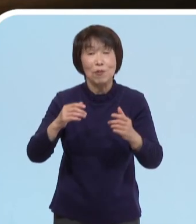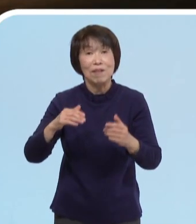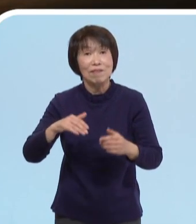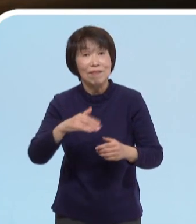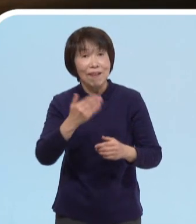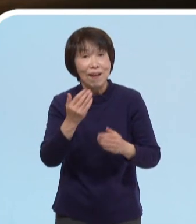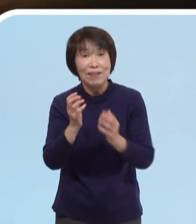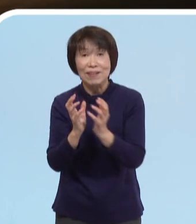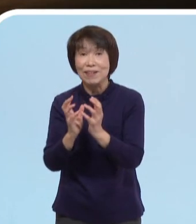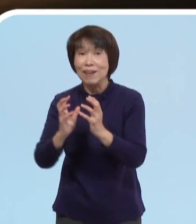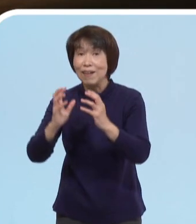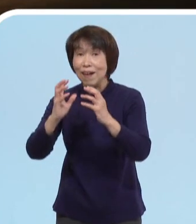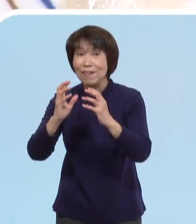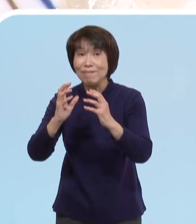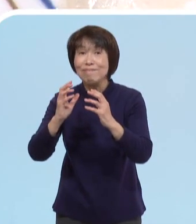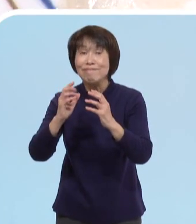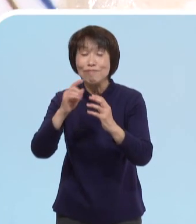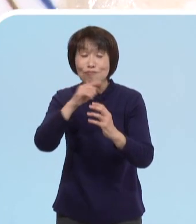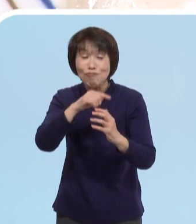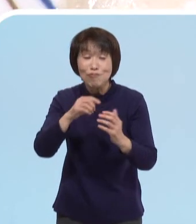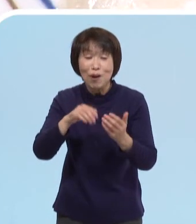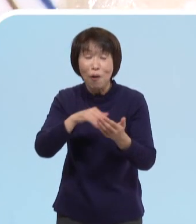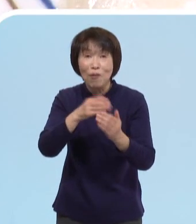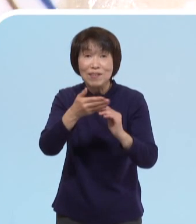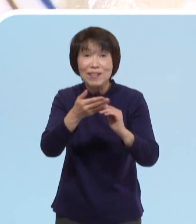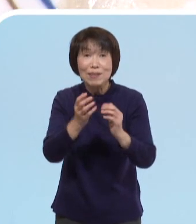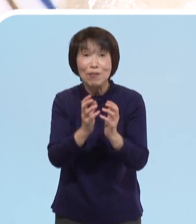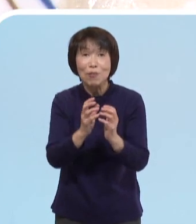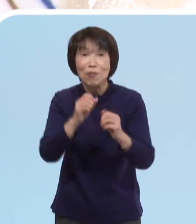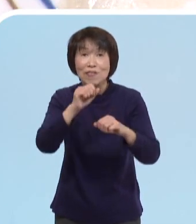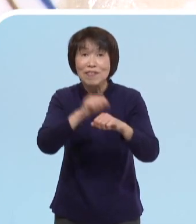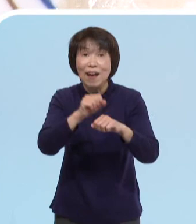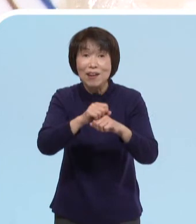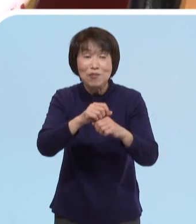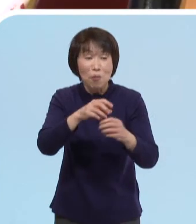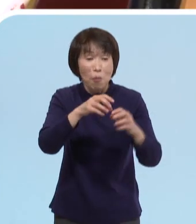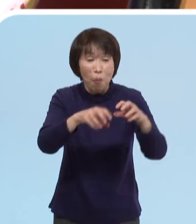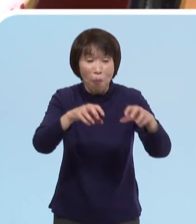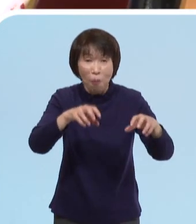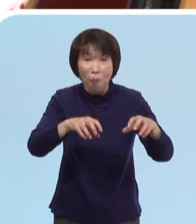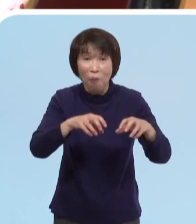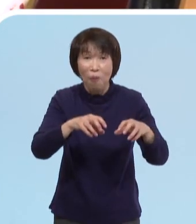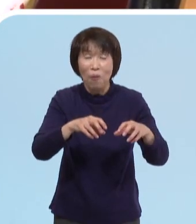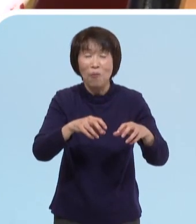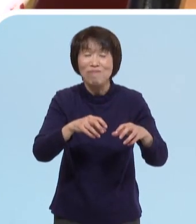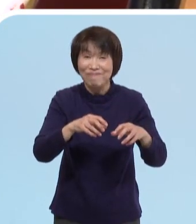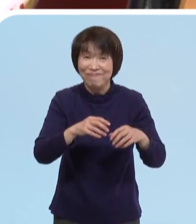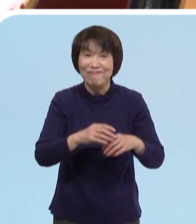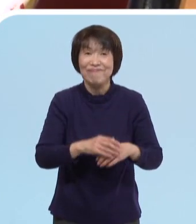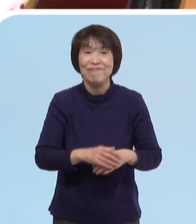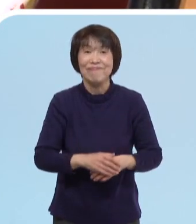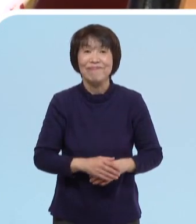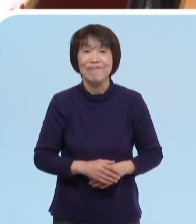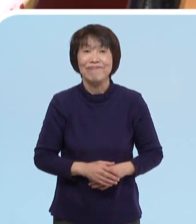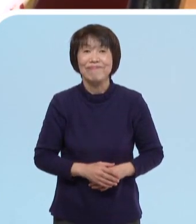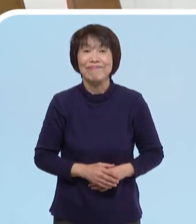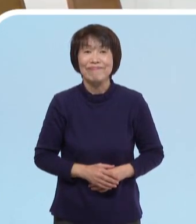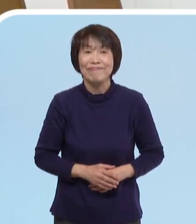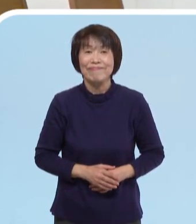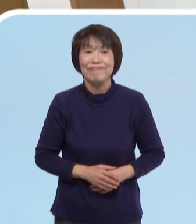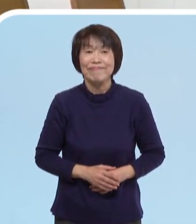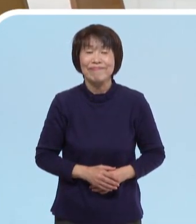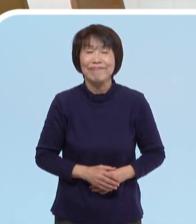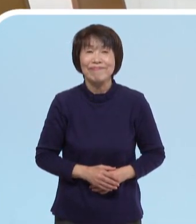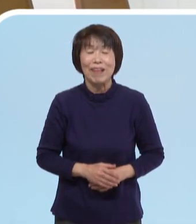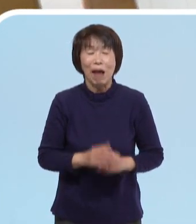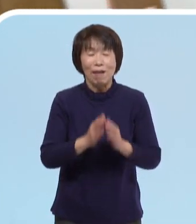た鯛、野菜など淡路島の食材をふんだんに使った贅沢な看板メニューです。